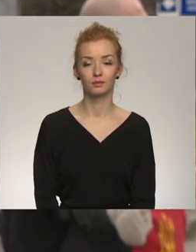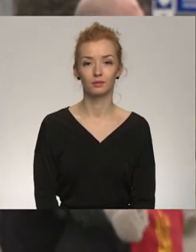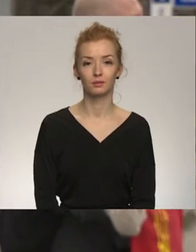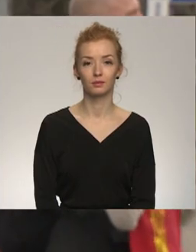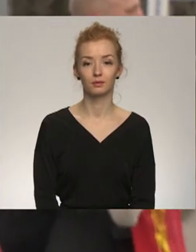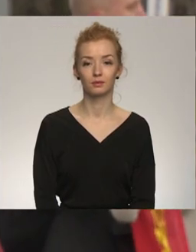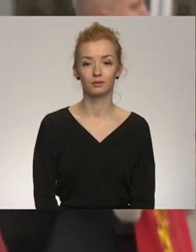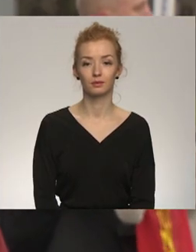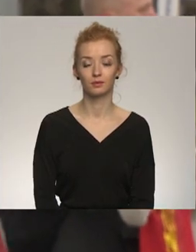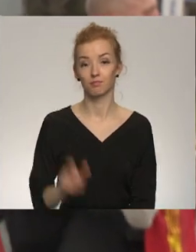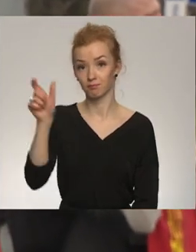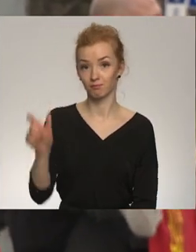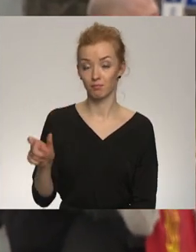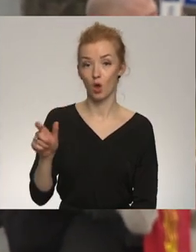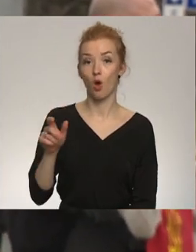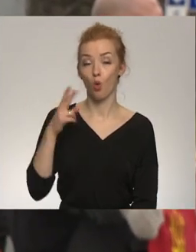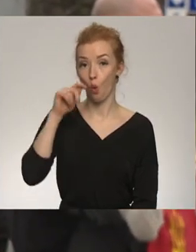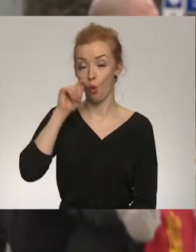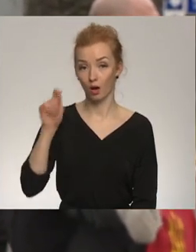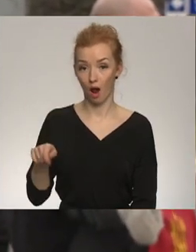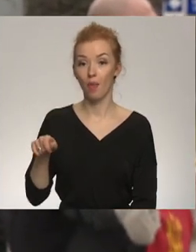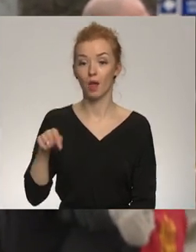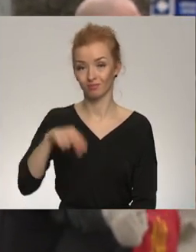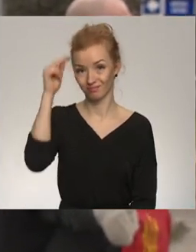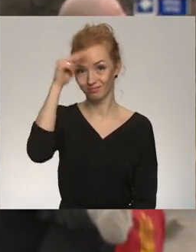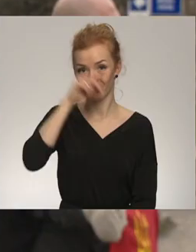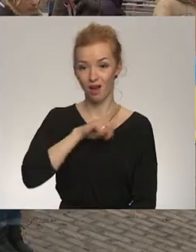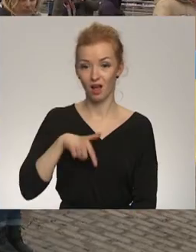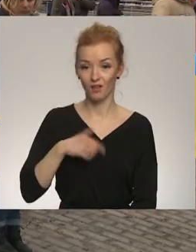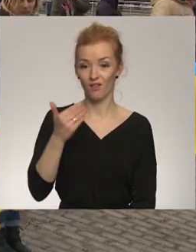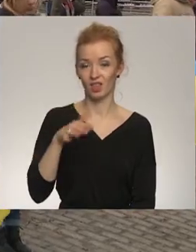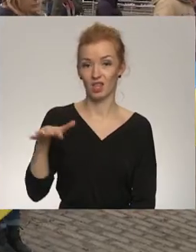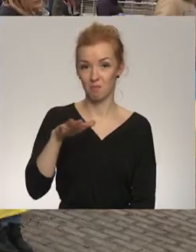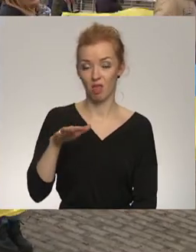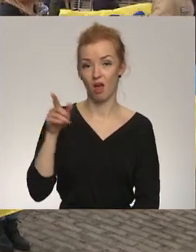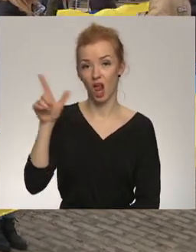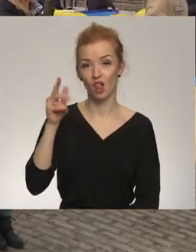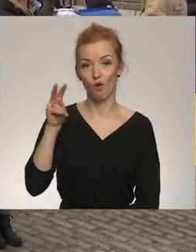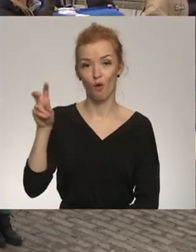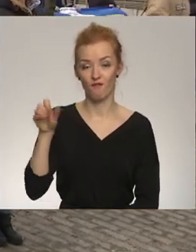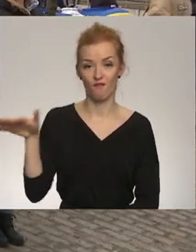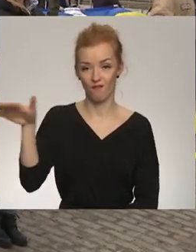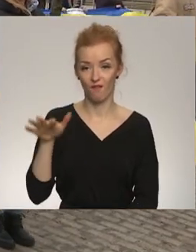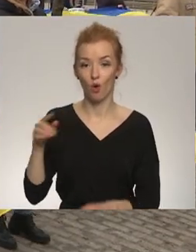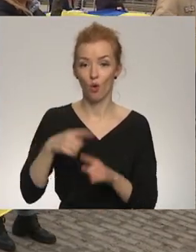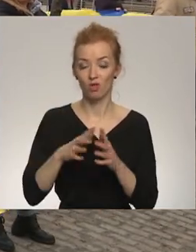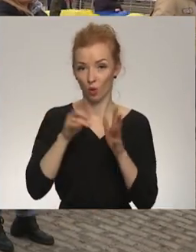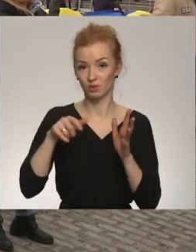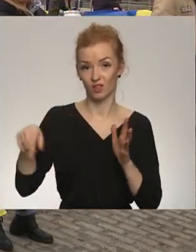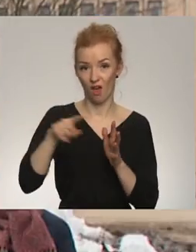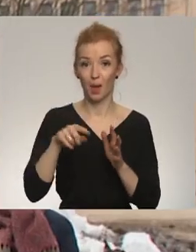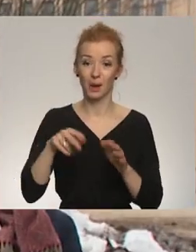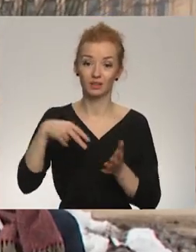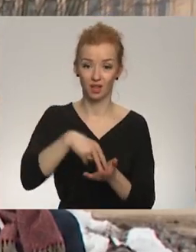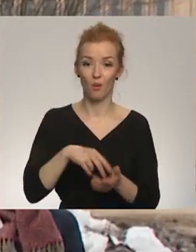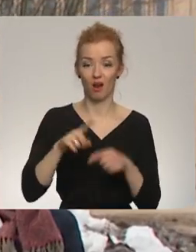Dimjans ir no Ukrainas, bet studē Rīgā. Viņa ģimene palikusi Ļivivas apgabalā. Arī vairākiem citiem sanākušajiem tuvinieki ir Ukrainā.